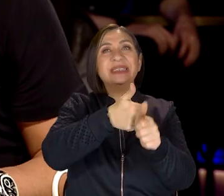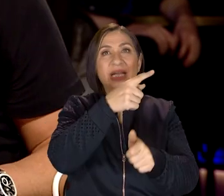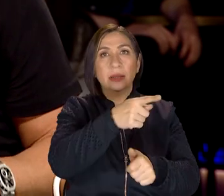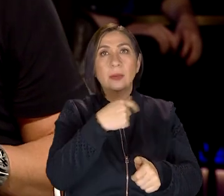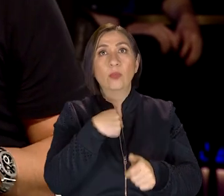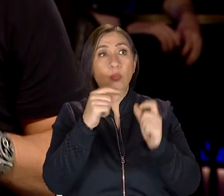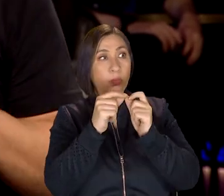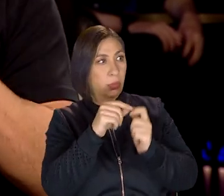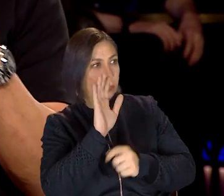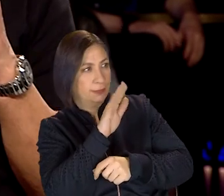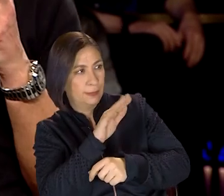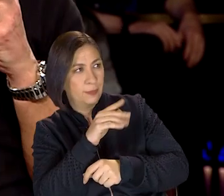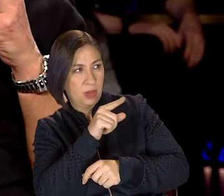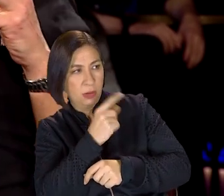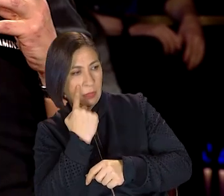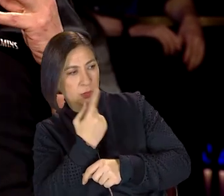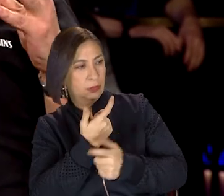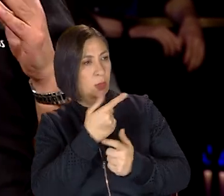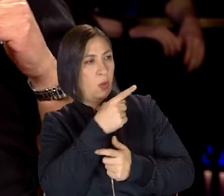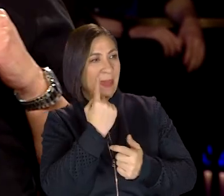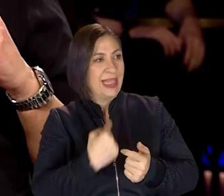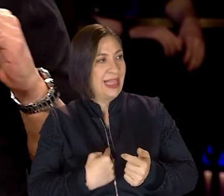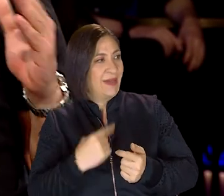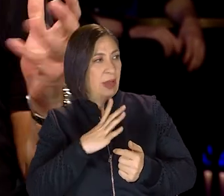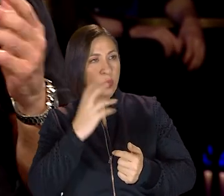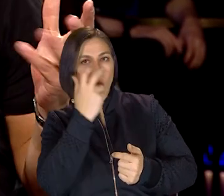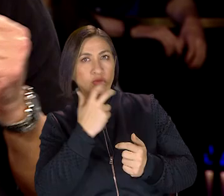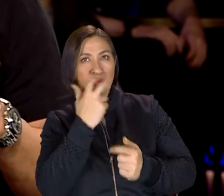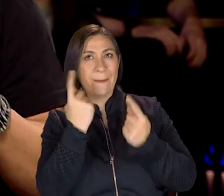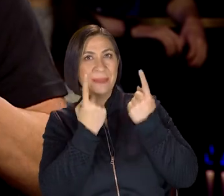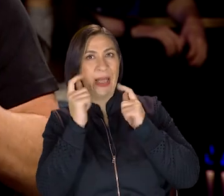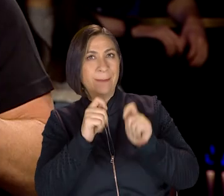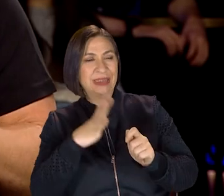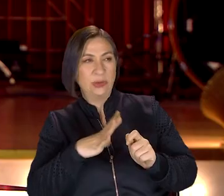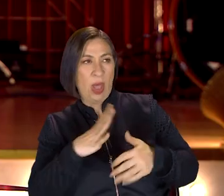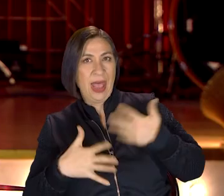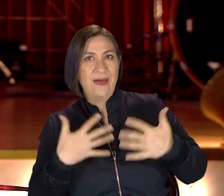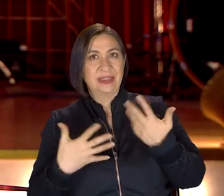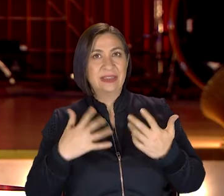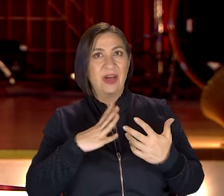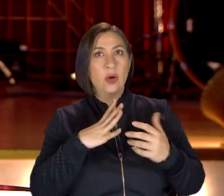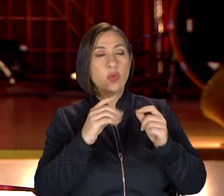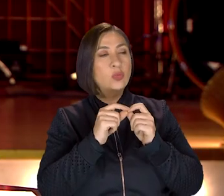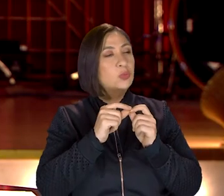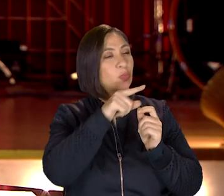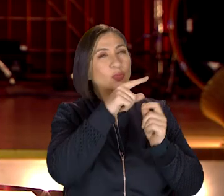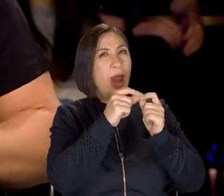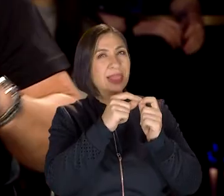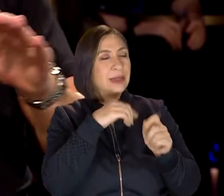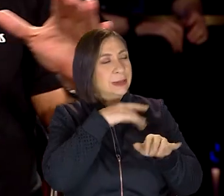Ben Bubu'ya bakıyorum, Bubu'nun da böyle bir niyeti var. Yani müzikal anlamda bir şeyler yapma niyeti var. bu boyu kafaya